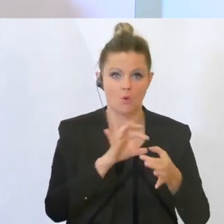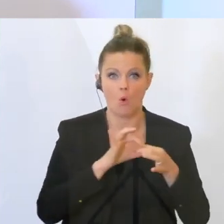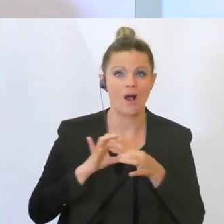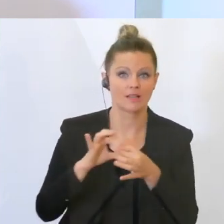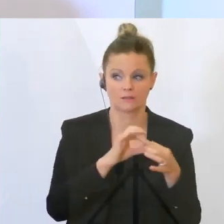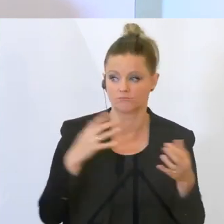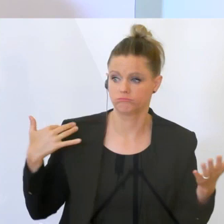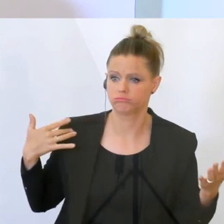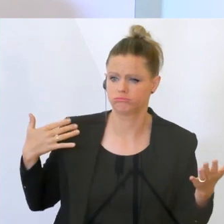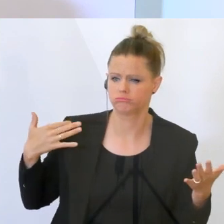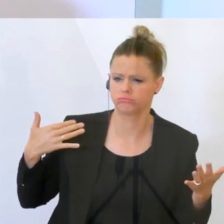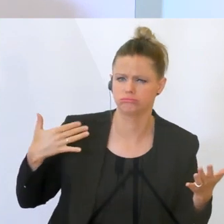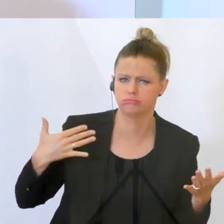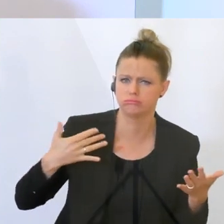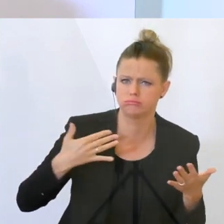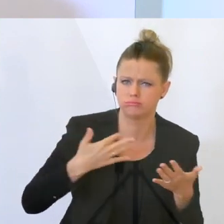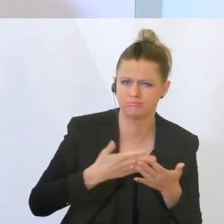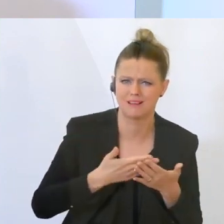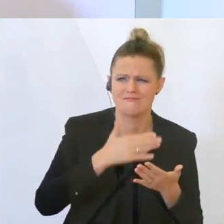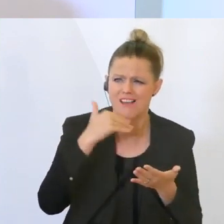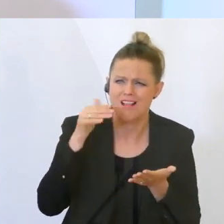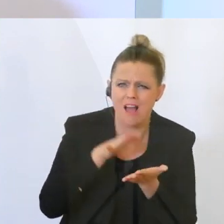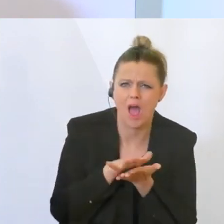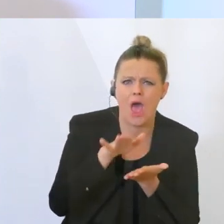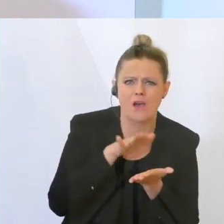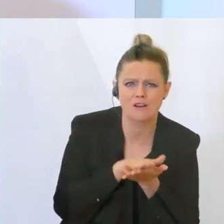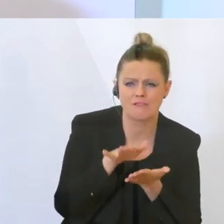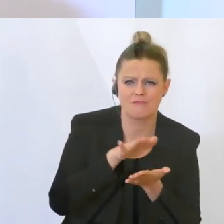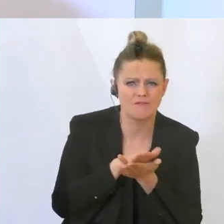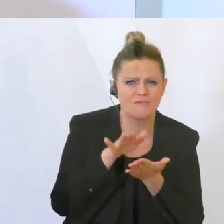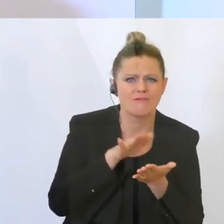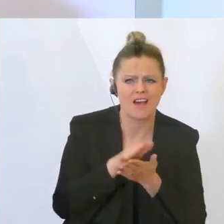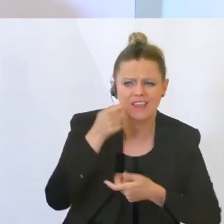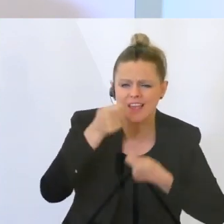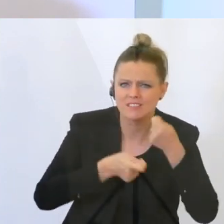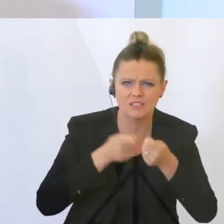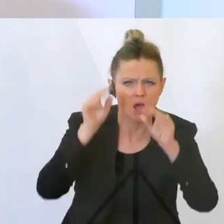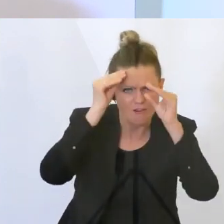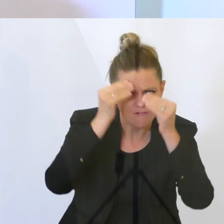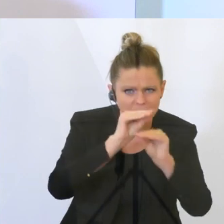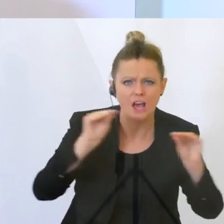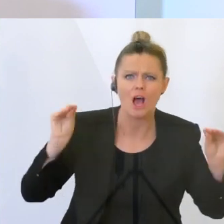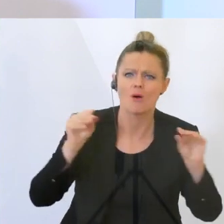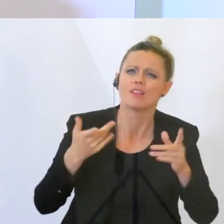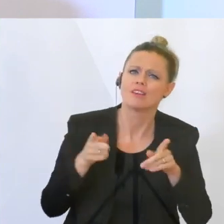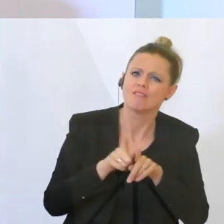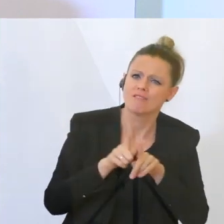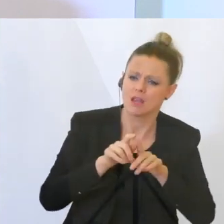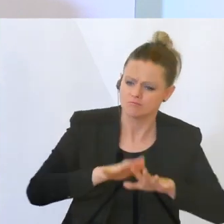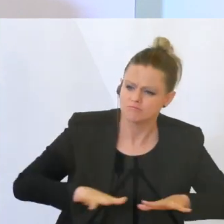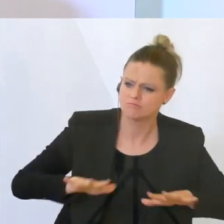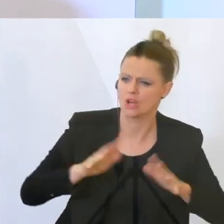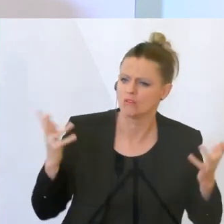die jahrelang viel aufgewendet hat, um in Vertrauen zu investieren als Basis für Zusammenarbeit, es doch